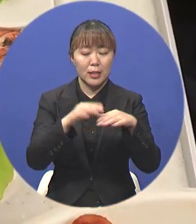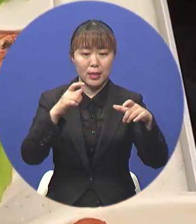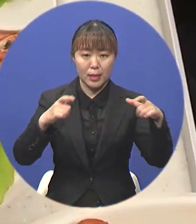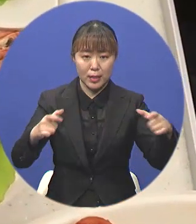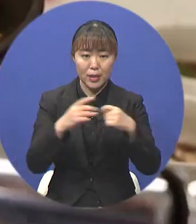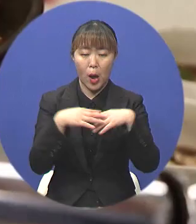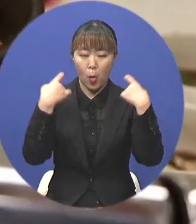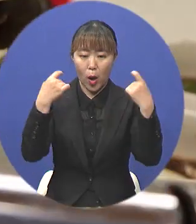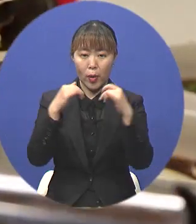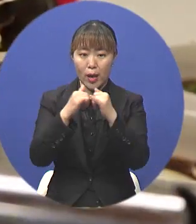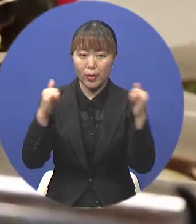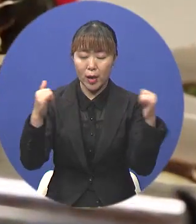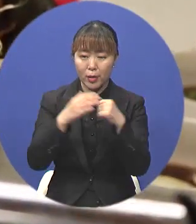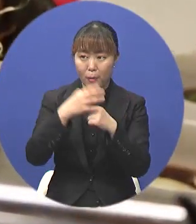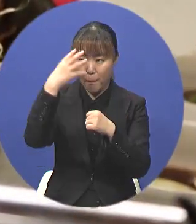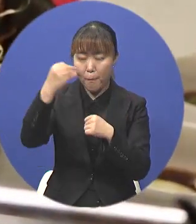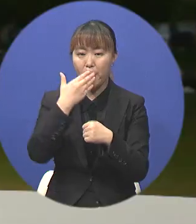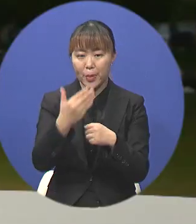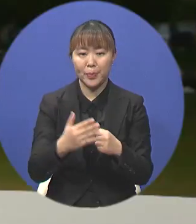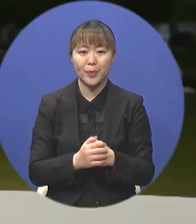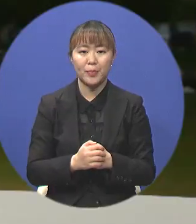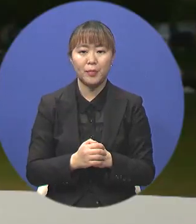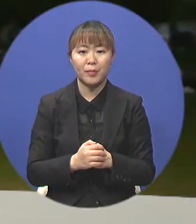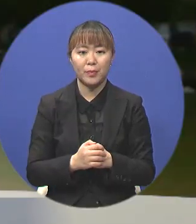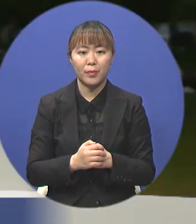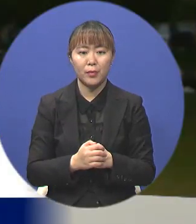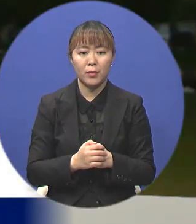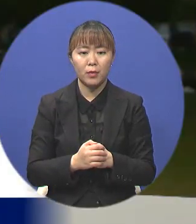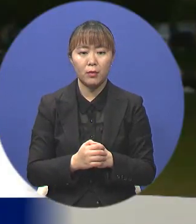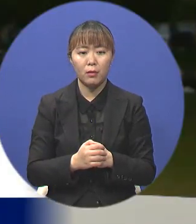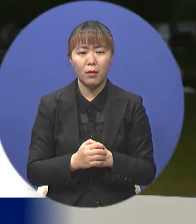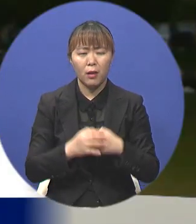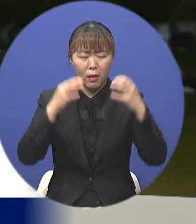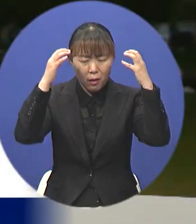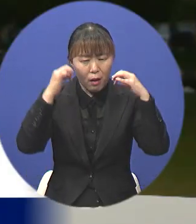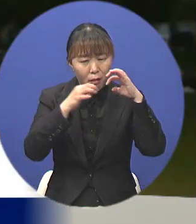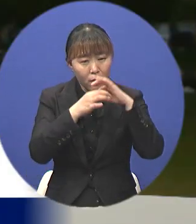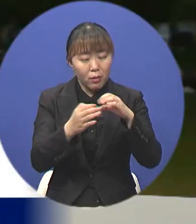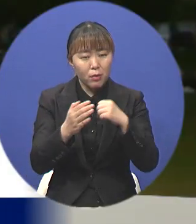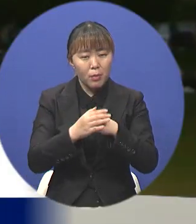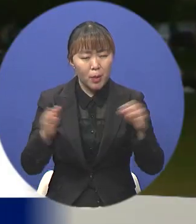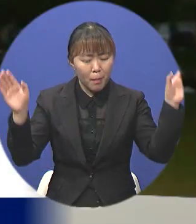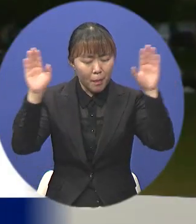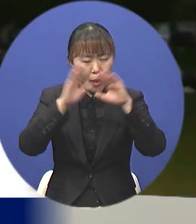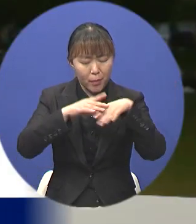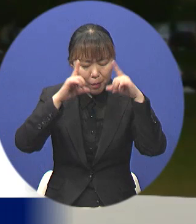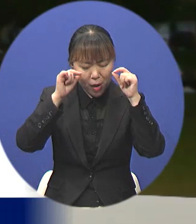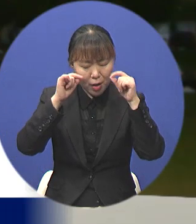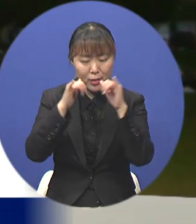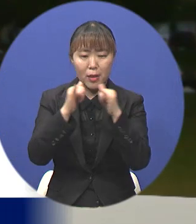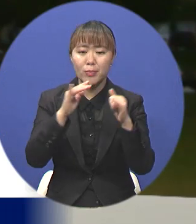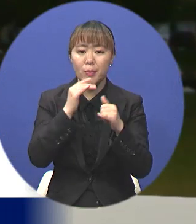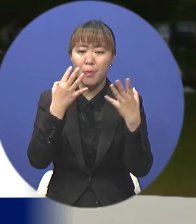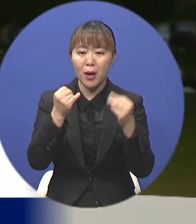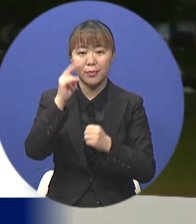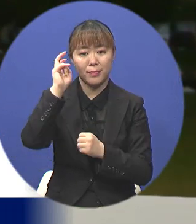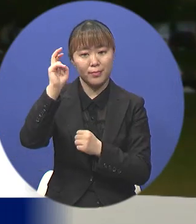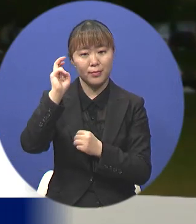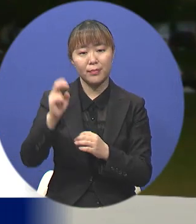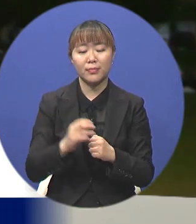눈길까지 사로잡을 계획이라고 합니다. 연일 계속되는 폭염으로 밤잠까지 설치시는 분들 많으실